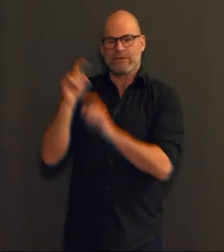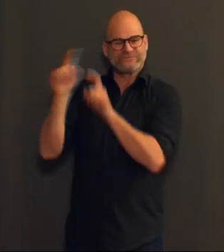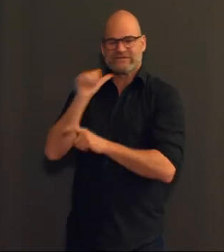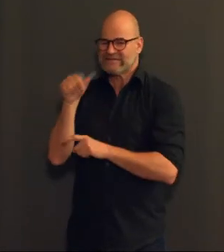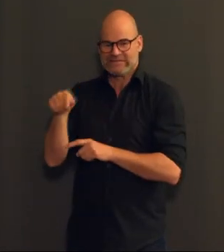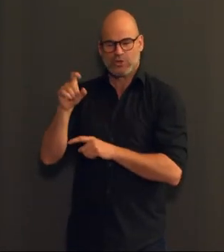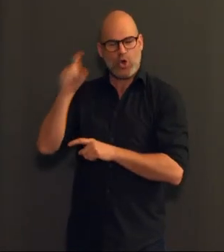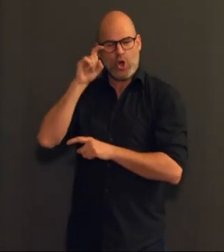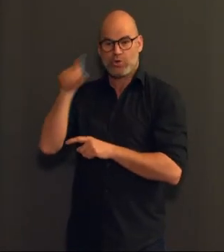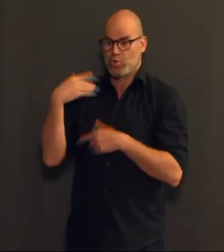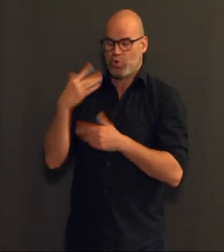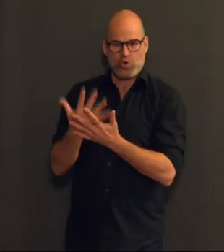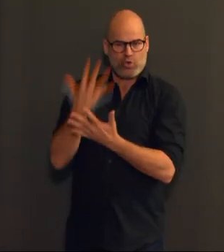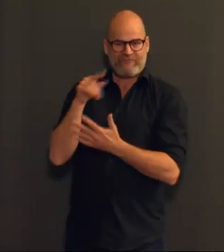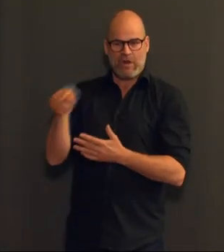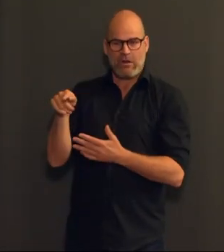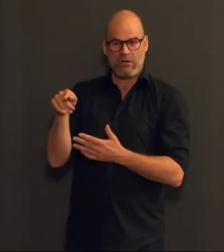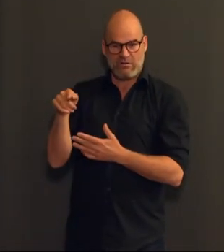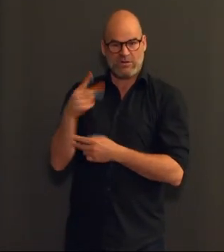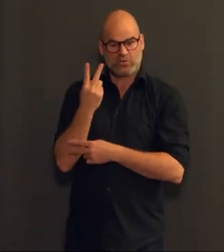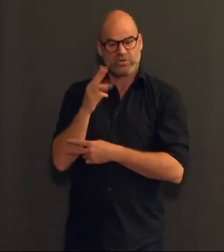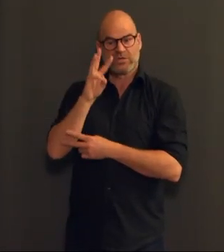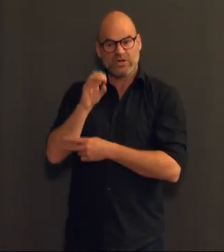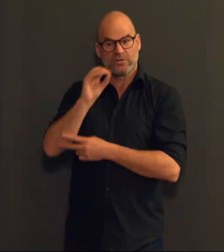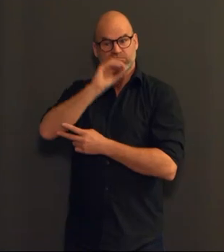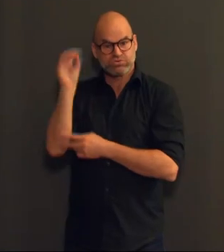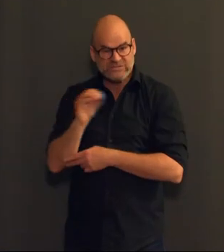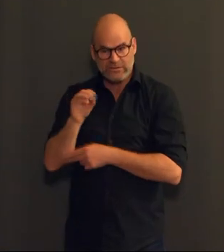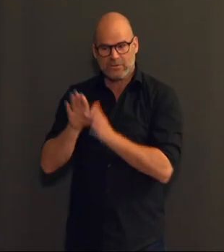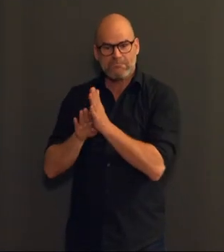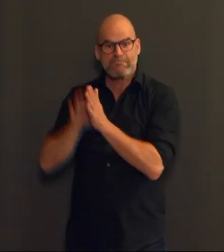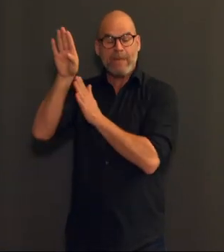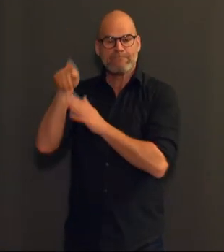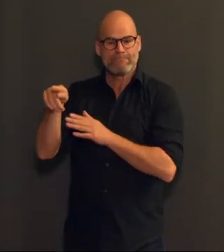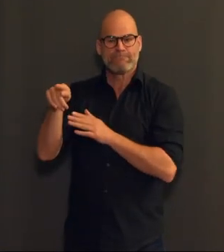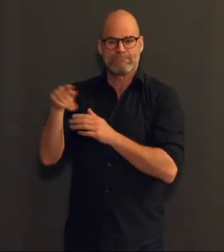stijging van +32% werd opgetekend.